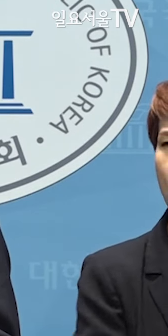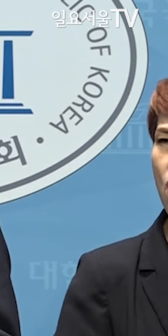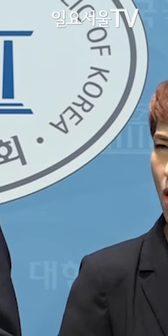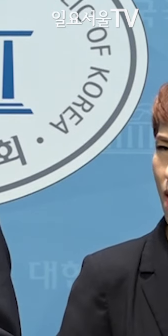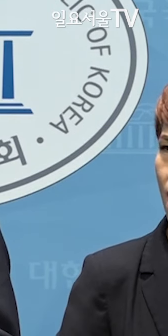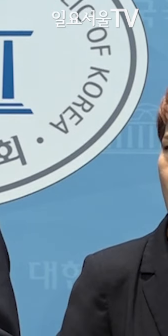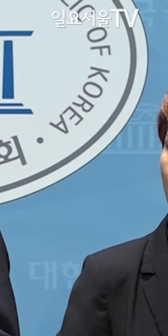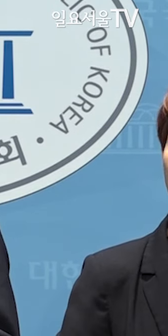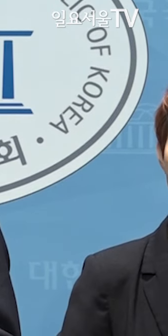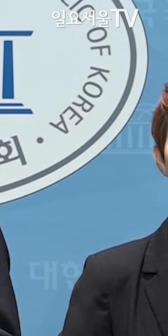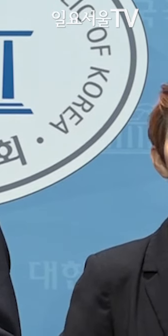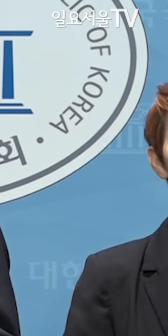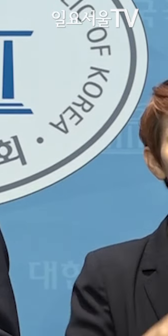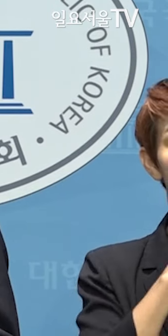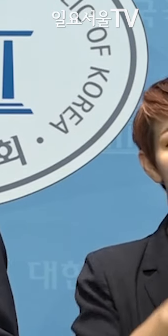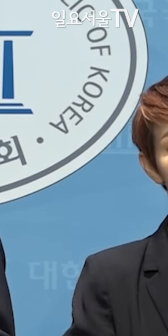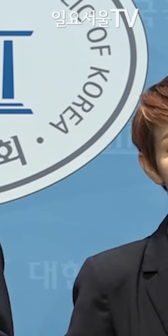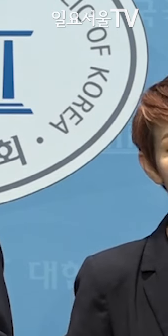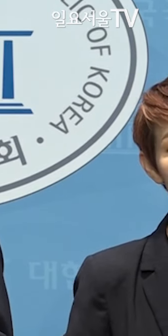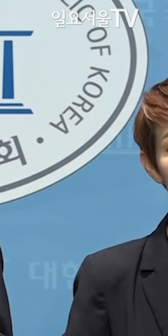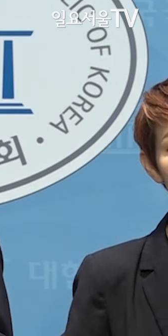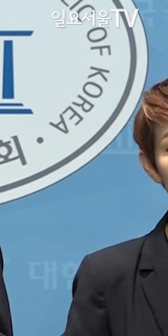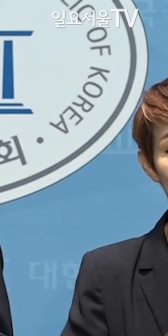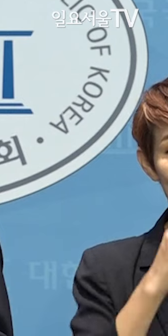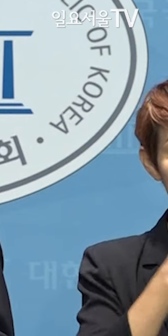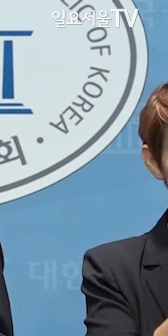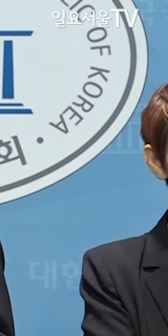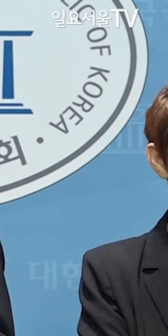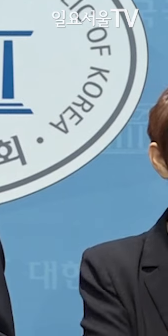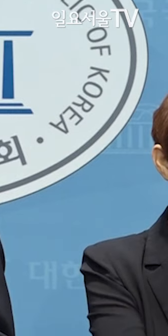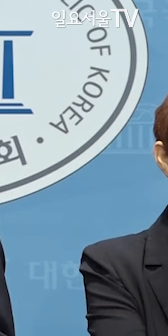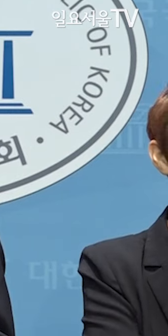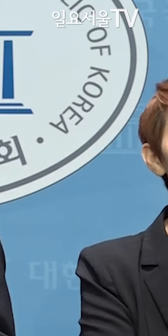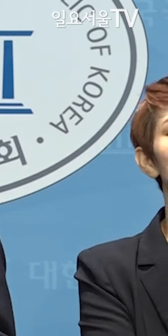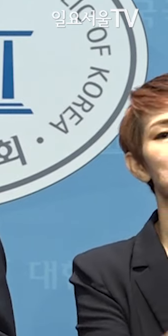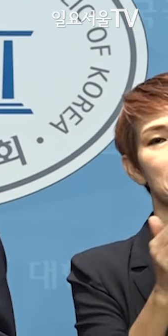것이라는 민주당 최고위원의 발언이